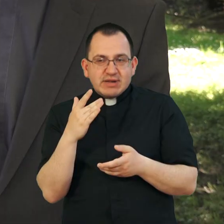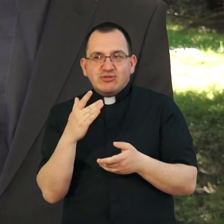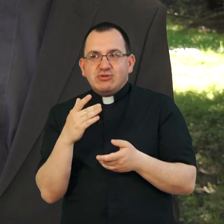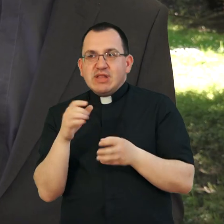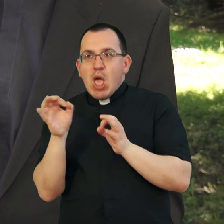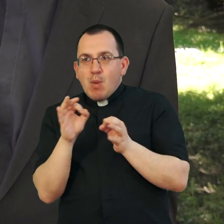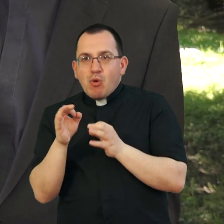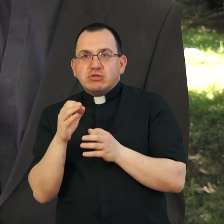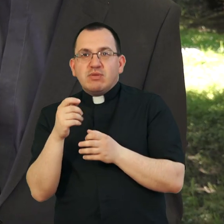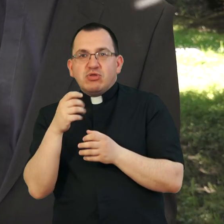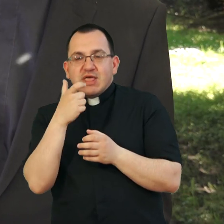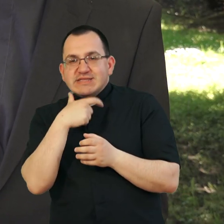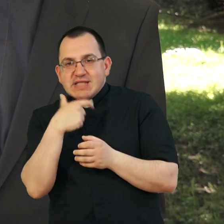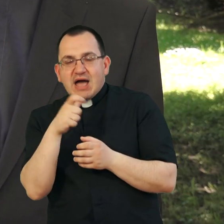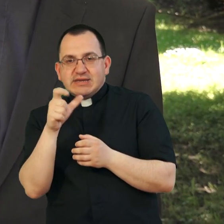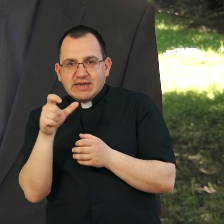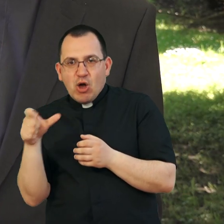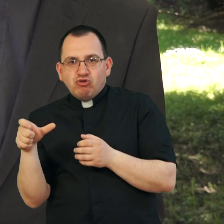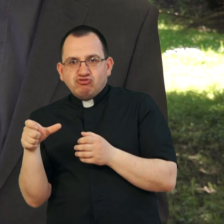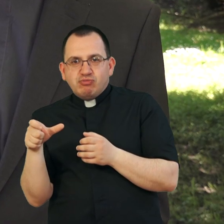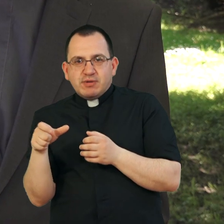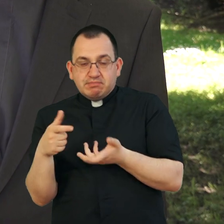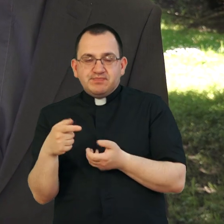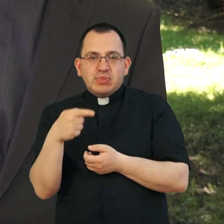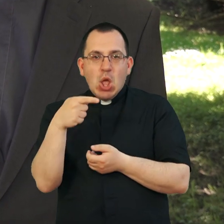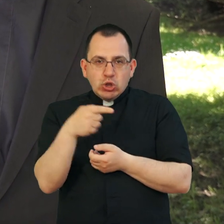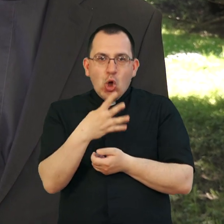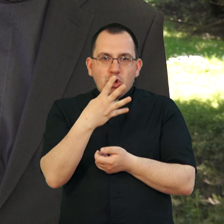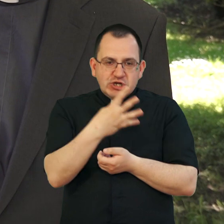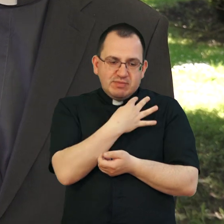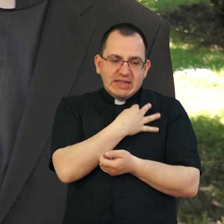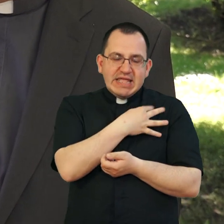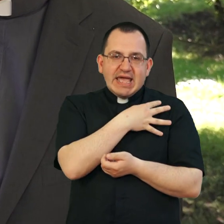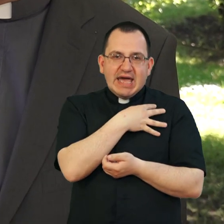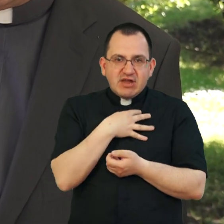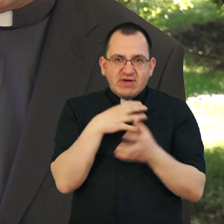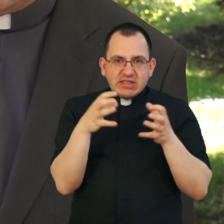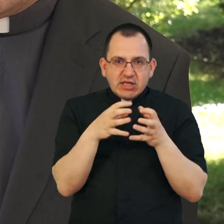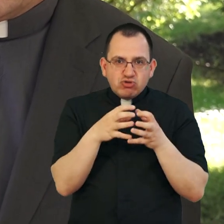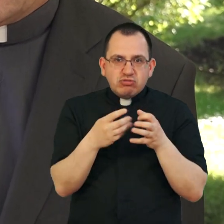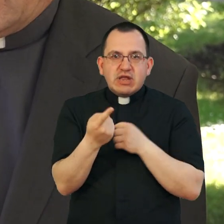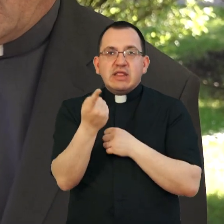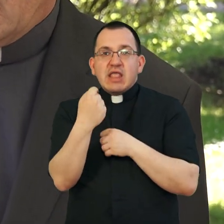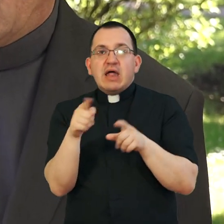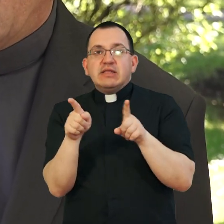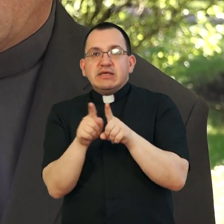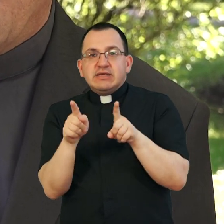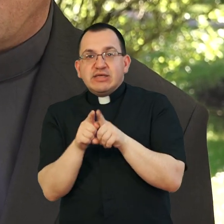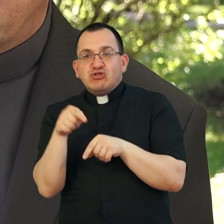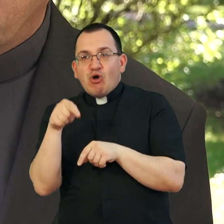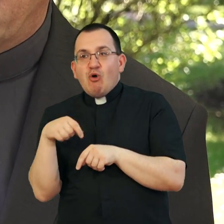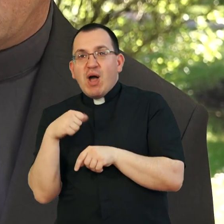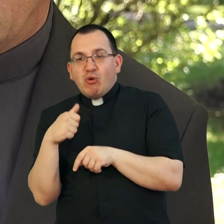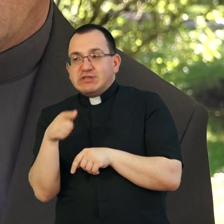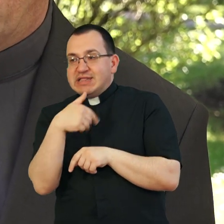Osim što je ovo 4. nacionalni susret hrvatskih katoličkih obitelji, To je istovremeno ove godine i